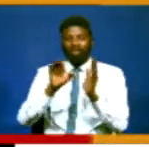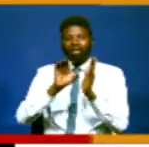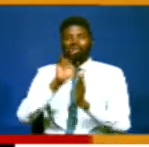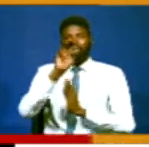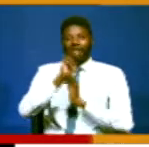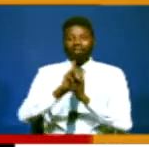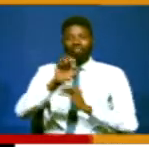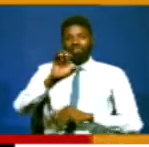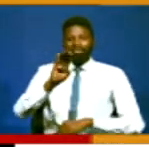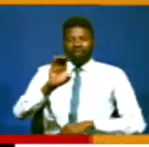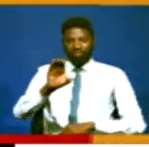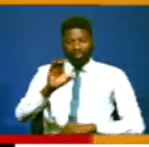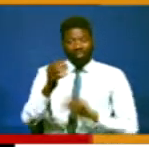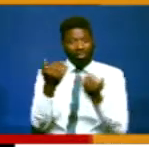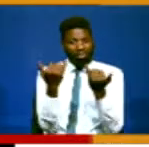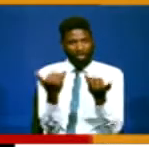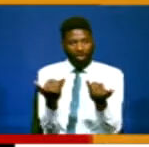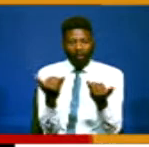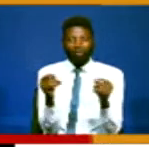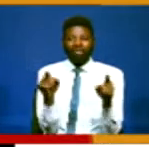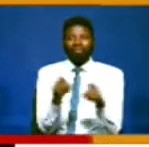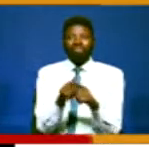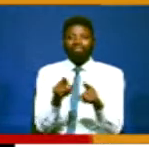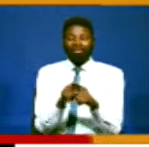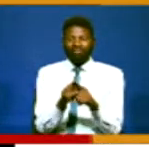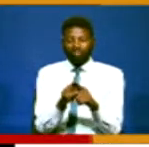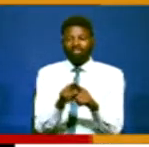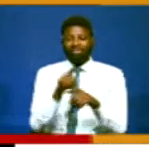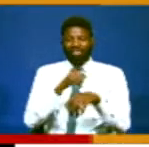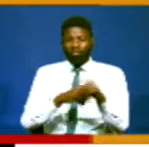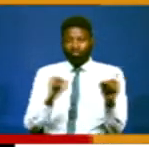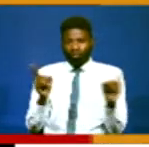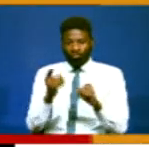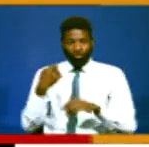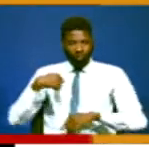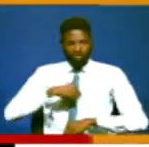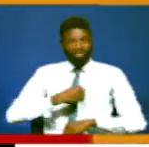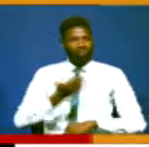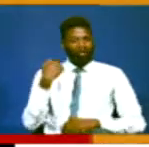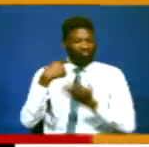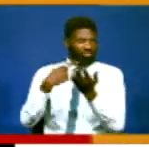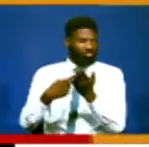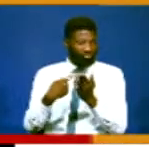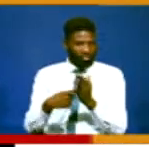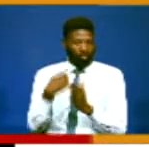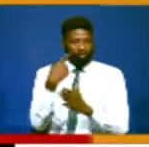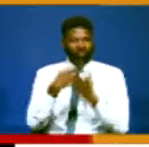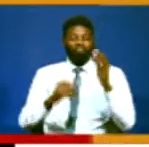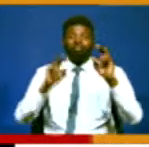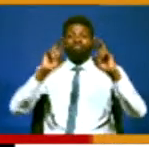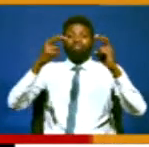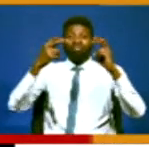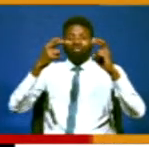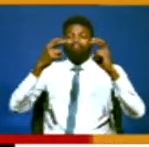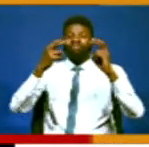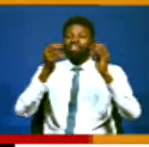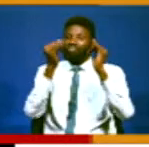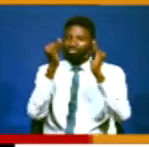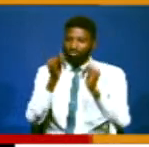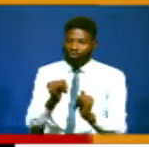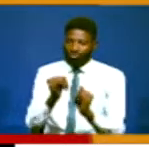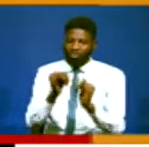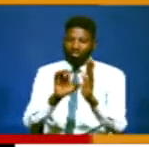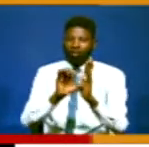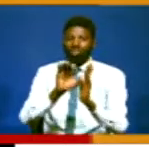Mtazamaji, kwa dakika hizo chache tulikuwa tunaliangazia swala nzima la mtaala mpya wa CBC,